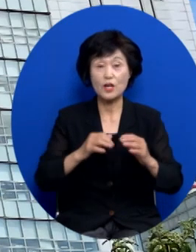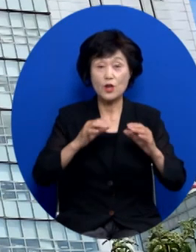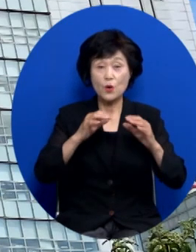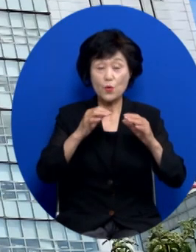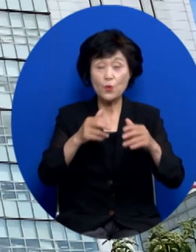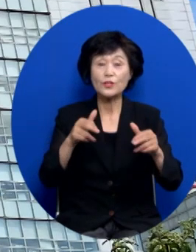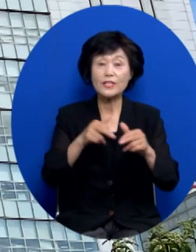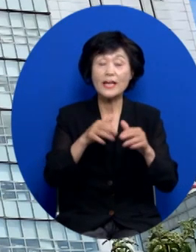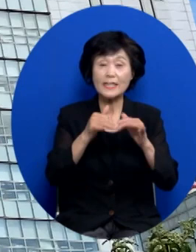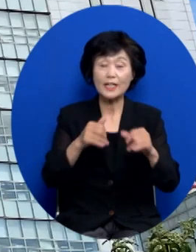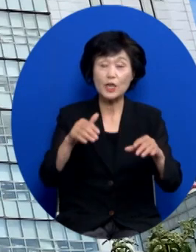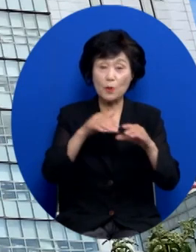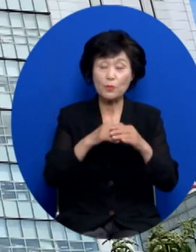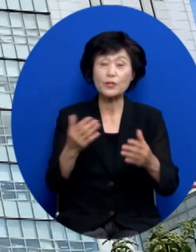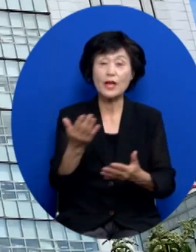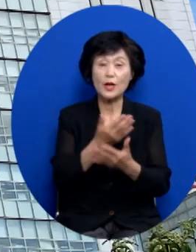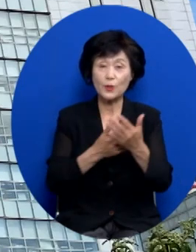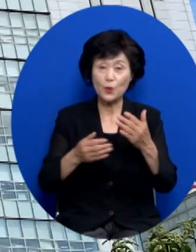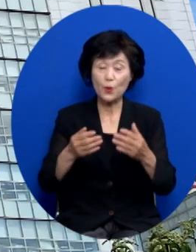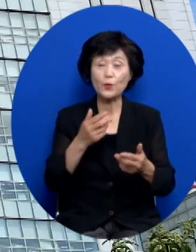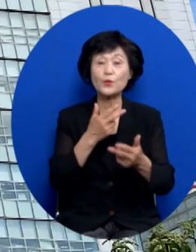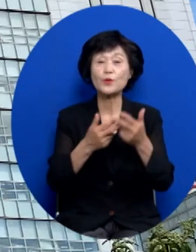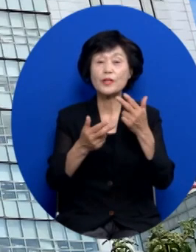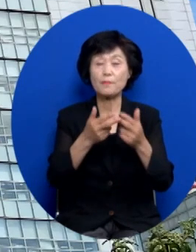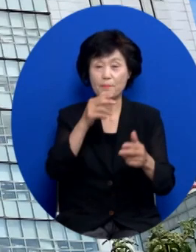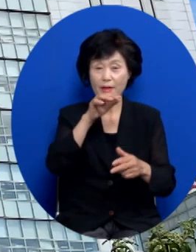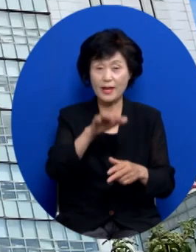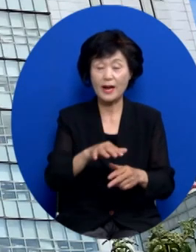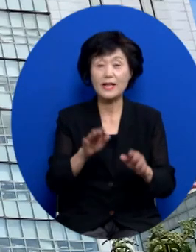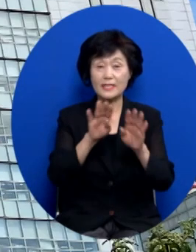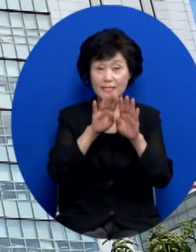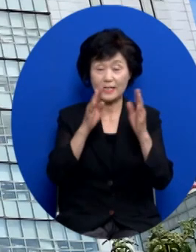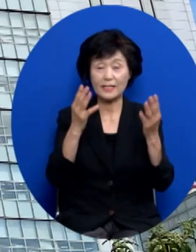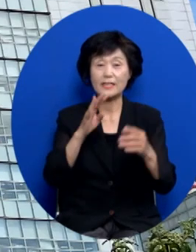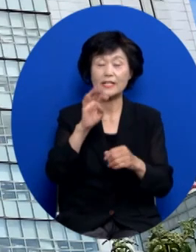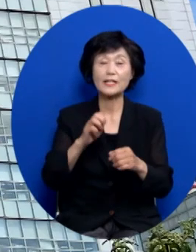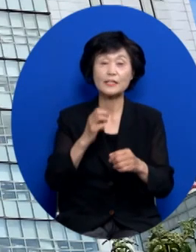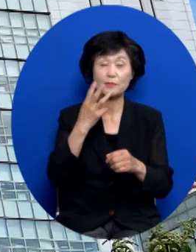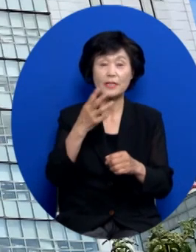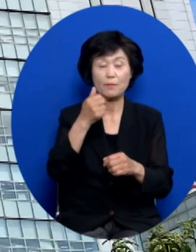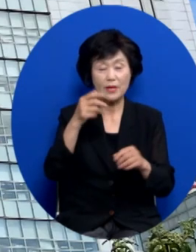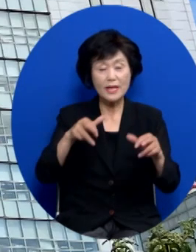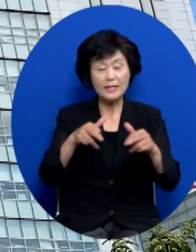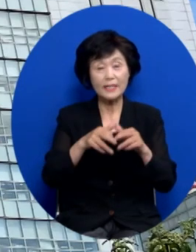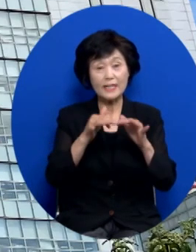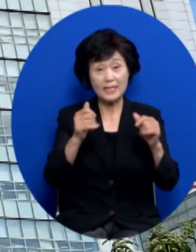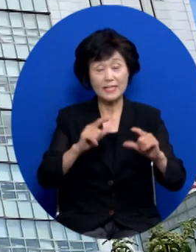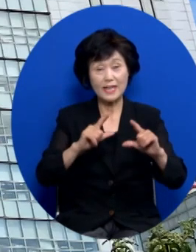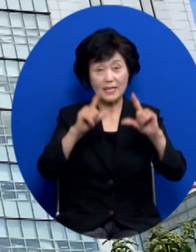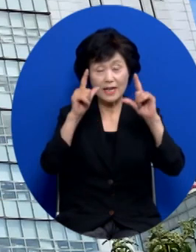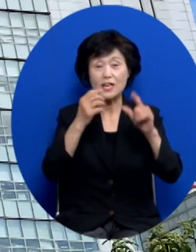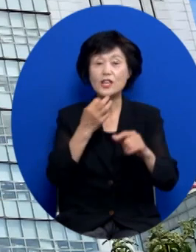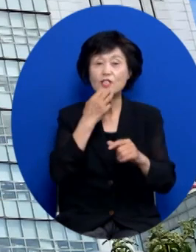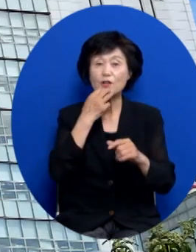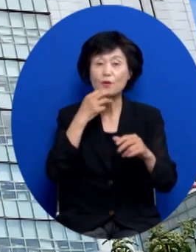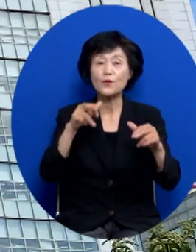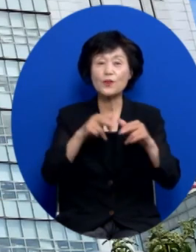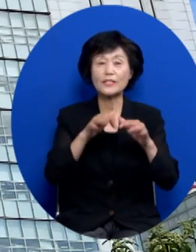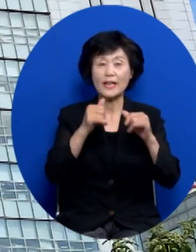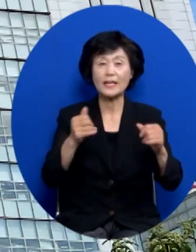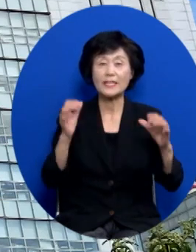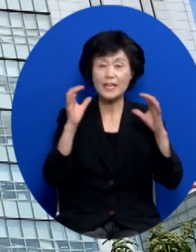국제장애인문화교류협회 중앙회와 한국장애인음악협회가 주최하는 제43회 장애인의 날 기념